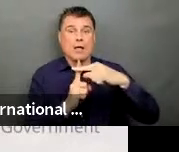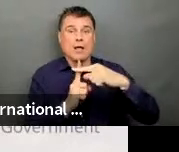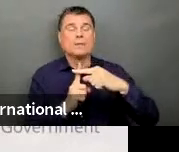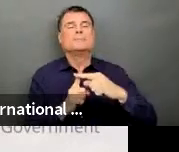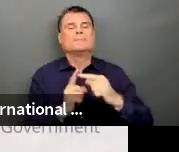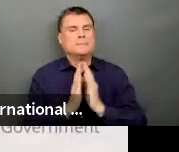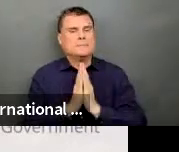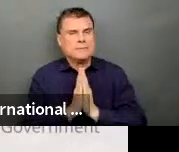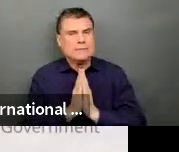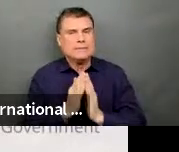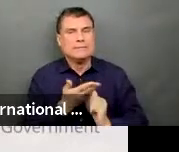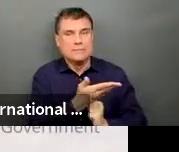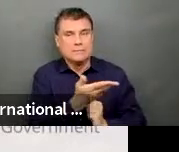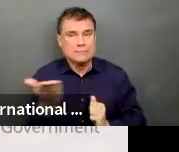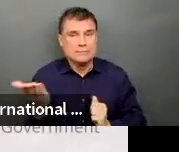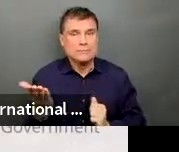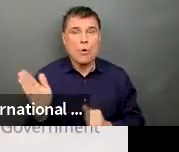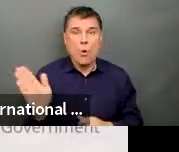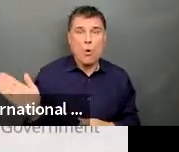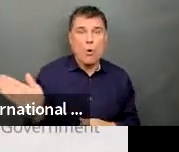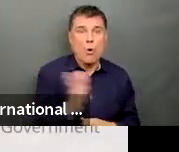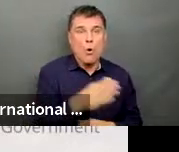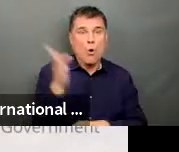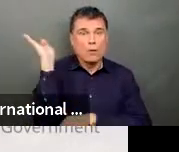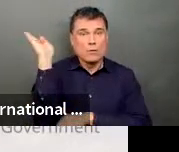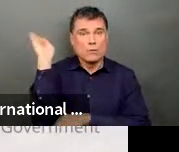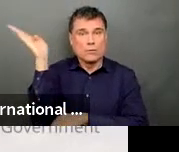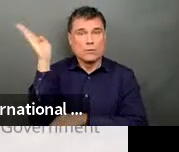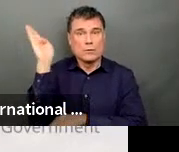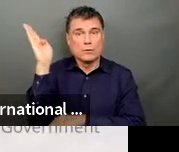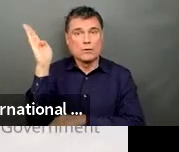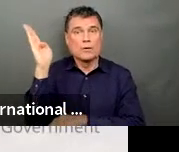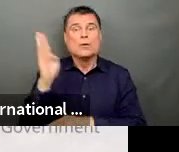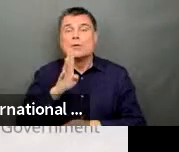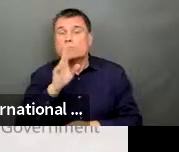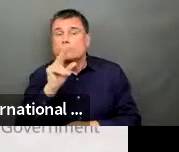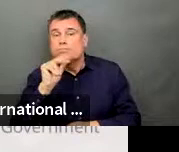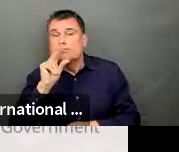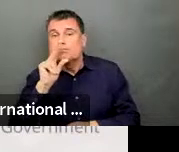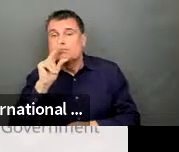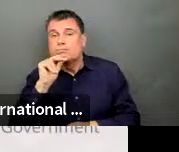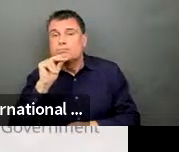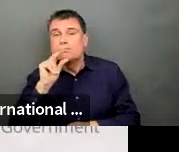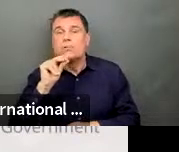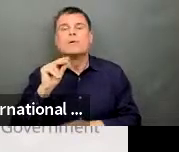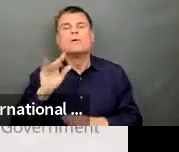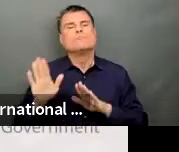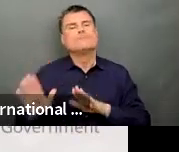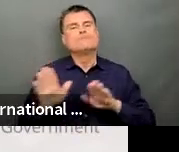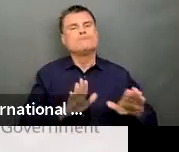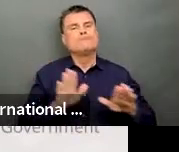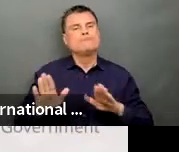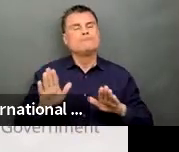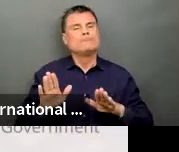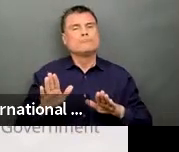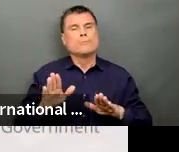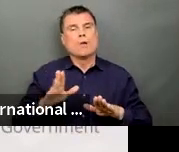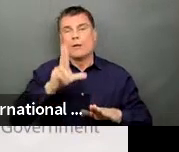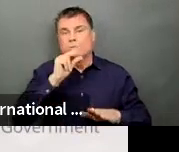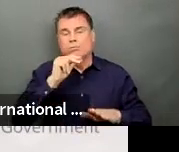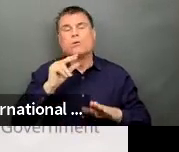maintain a moderate pace at all times as we have translation during the meeting. Участников говорить в умеренном темпе, так как ведется синхронный